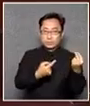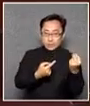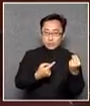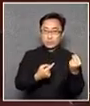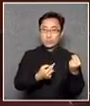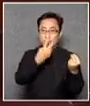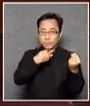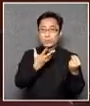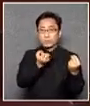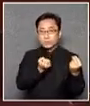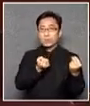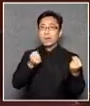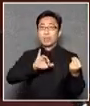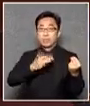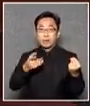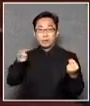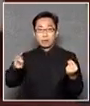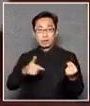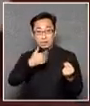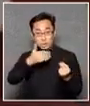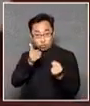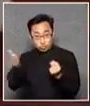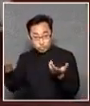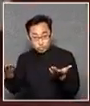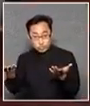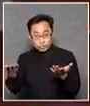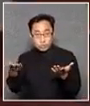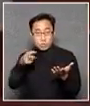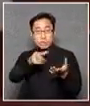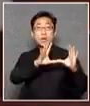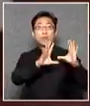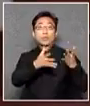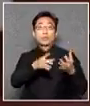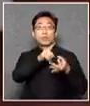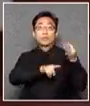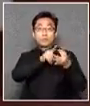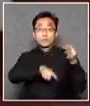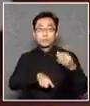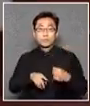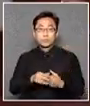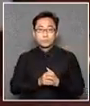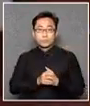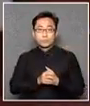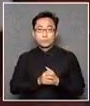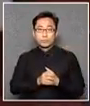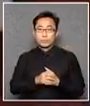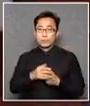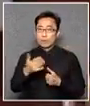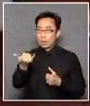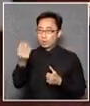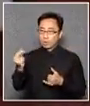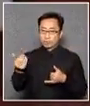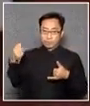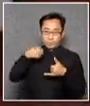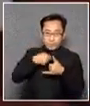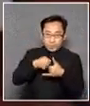催淚彈係可以接受嘅。如果咁嘅話，我就會問阿湯家驊，佢嘅黨友曾建超係咪俾六七條差佬圍毆，